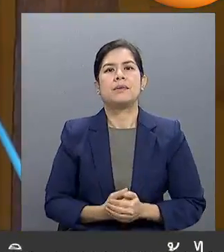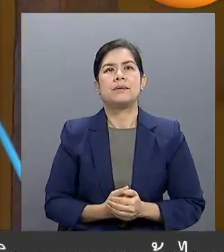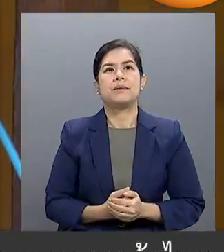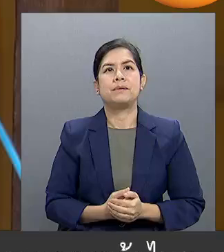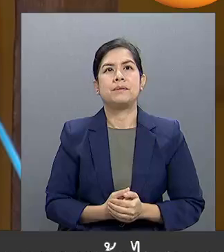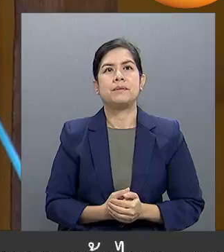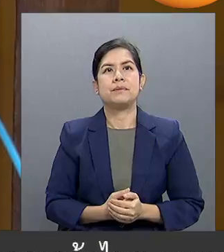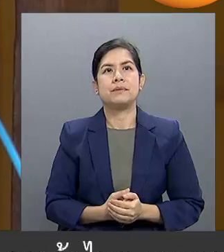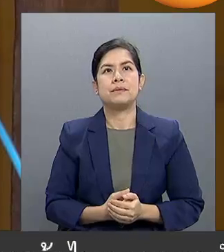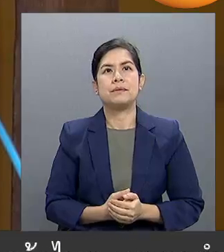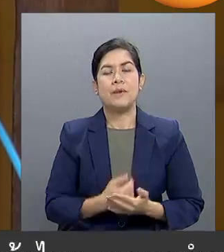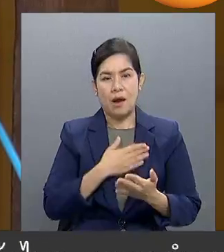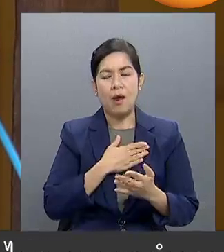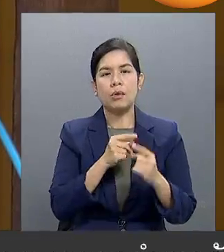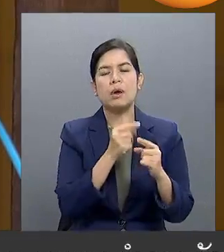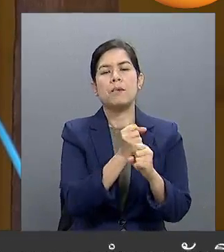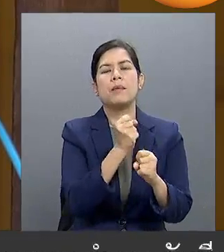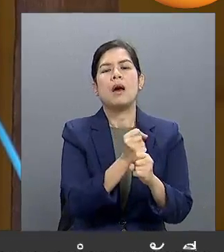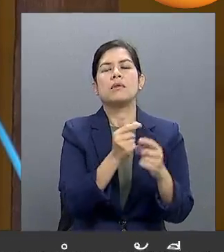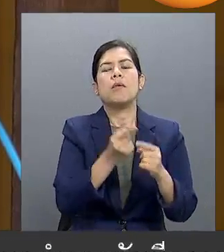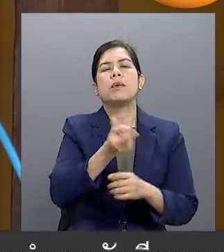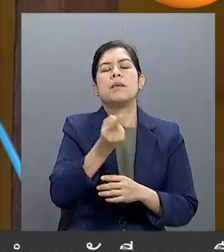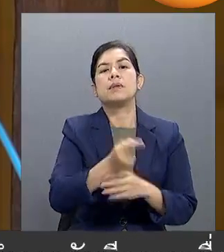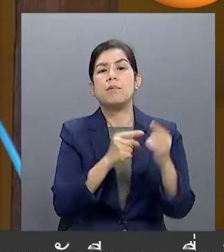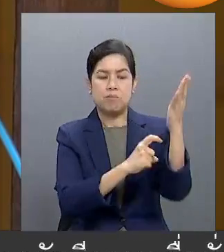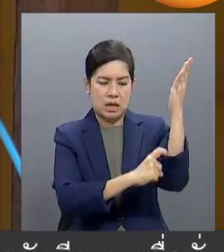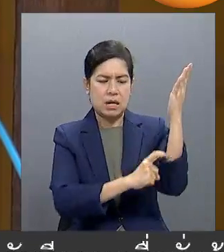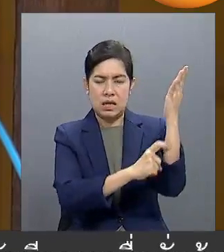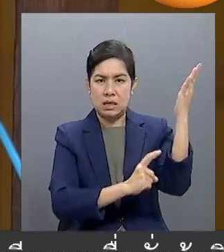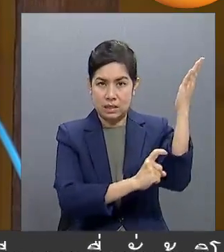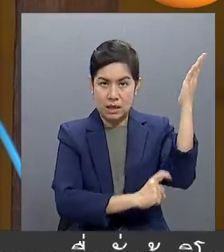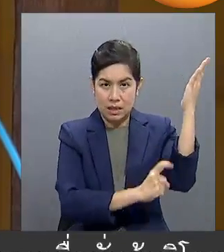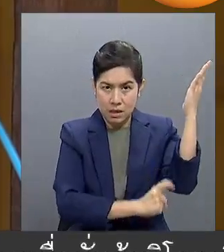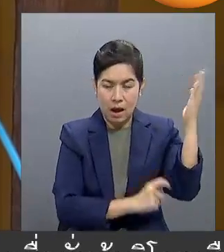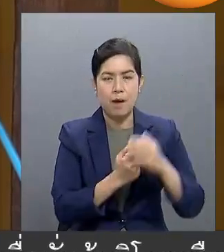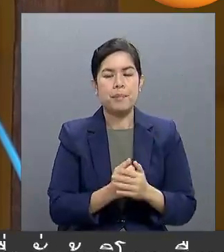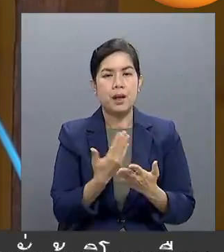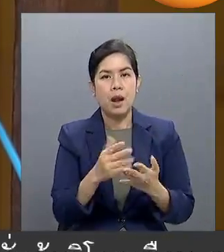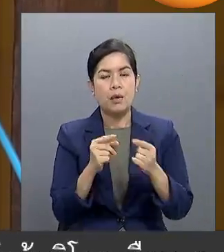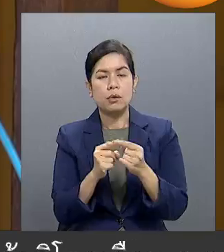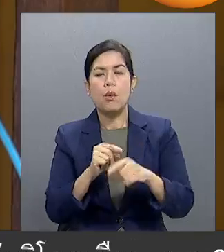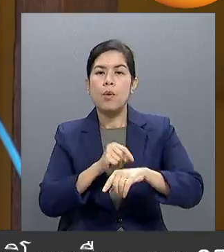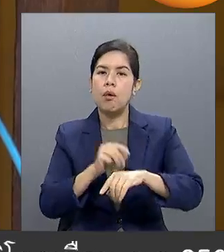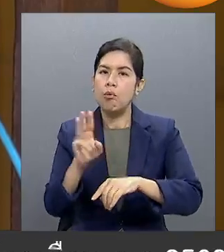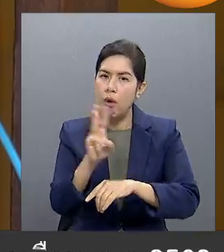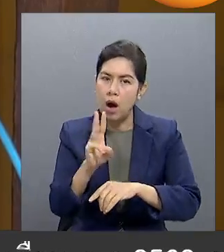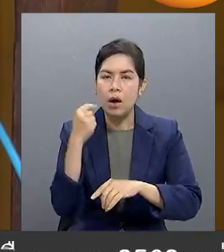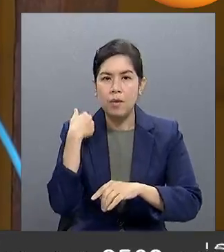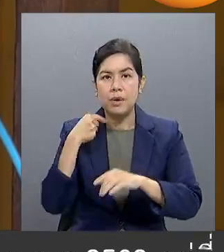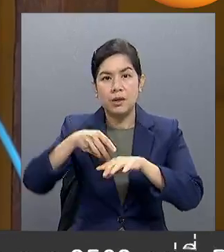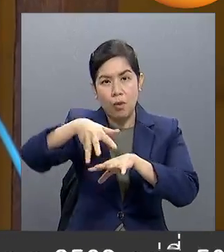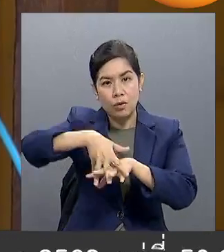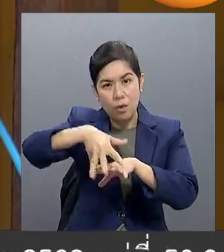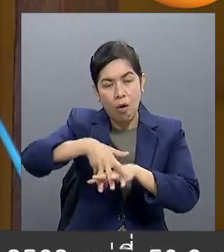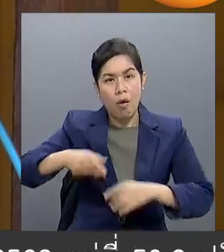างจะกีดยางแม่ก็กล้ามาต่อป้าก็ประมาณเดือนละ 5-6,000 เยอะกว่านั้นก็มีแล้วแต่มันจะ